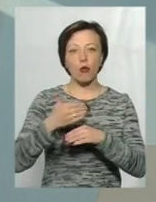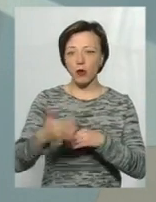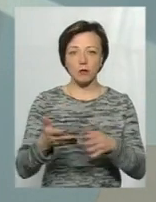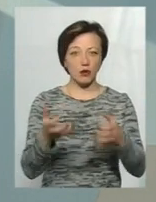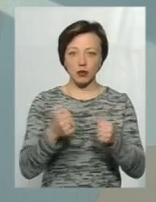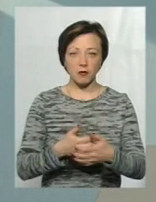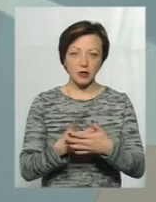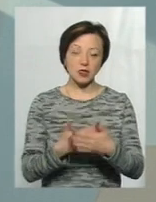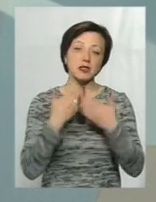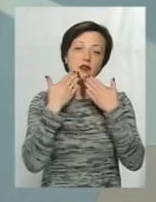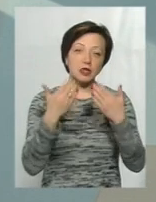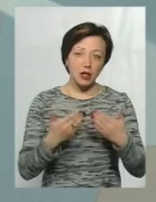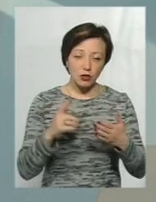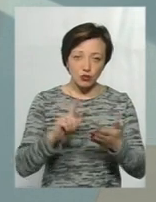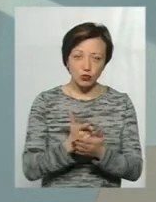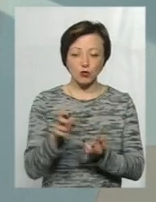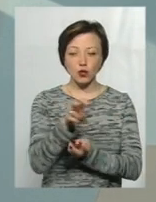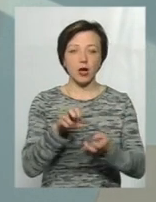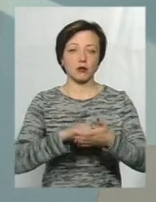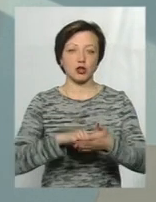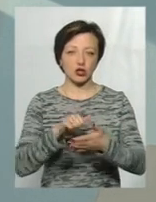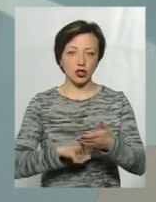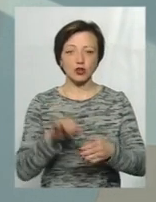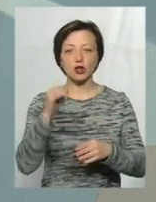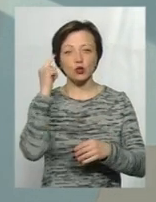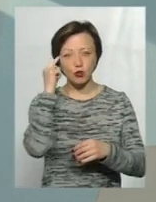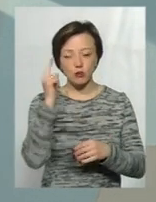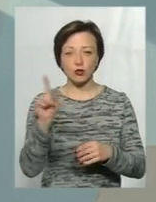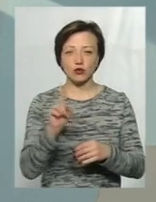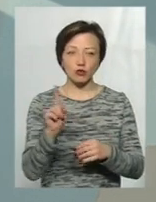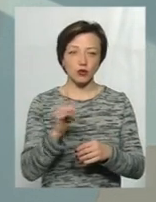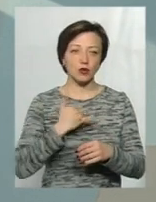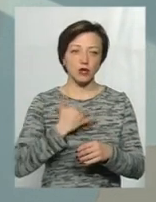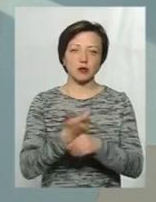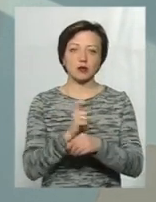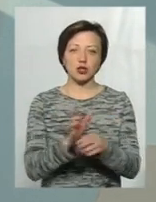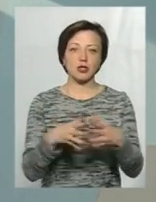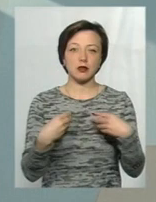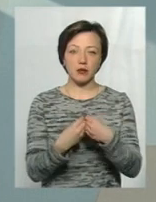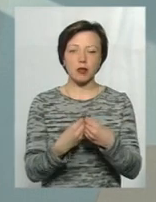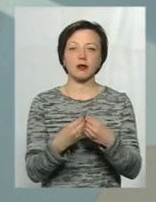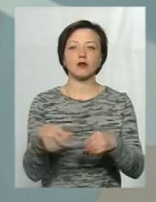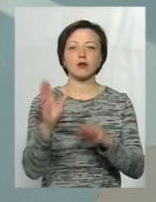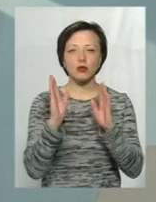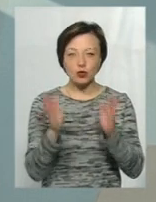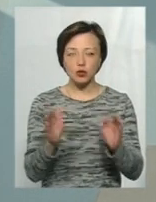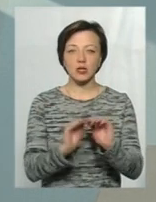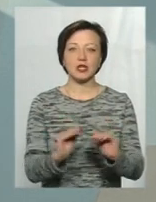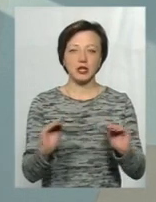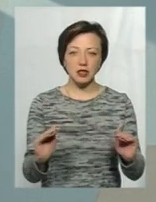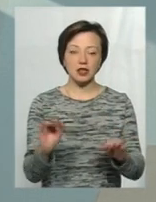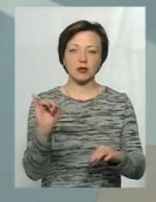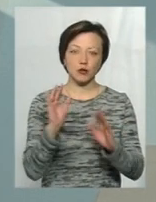отримаєте вагітність, звертайтесь знову, шукайте причину. І я думаю, що в нас буде більше сімей, в яких все-таки будуть діти,